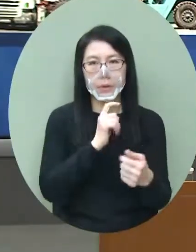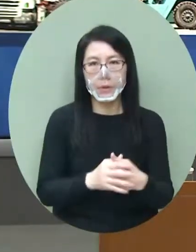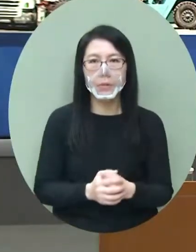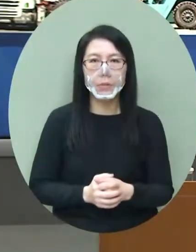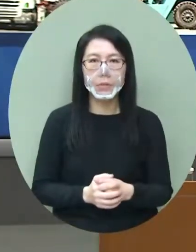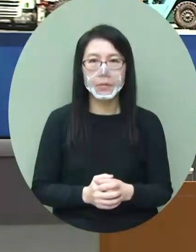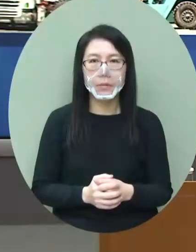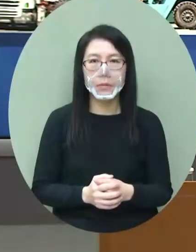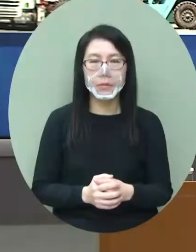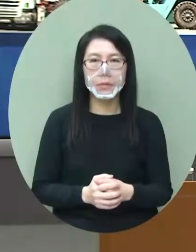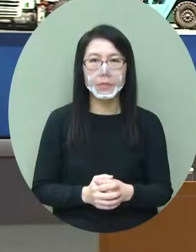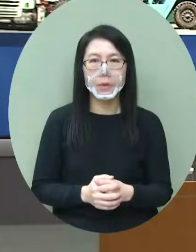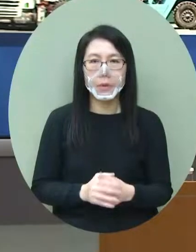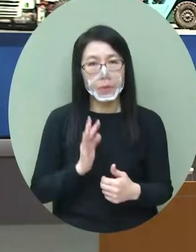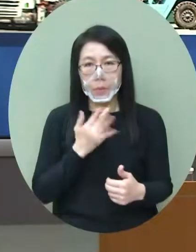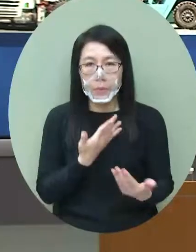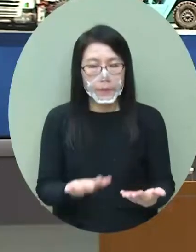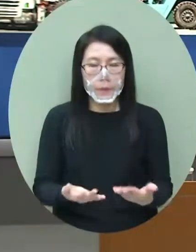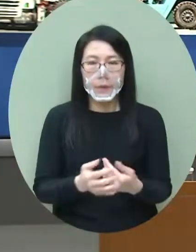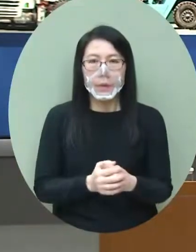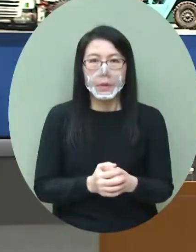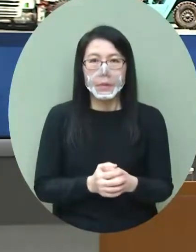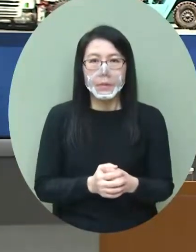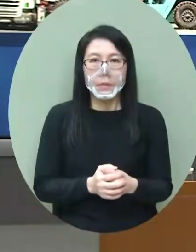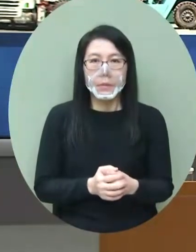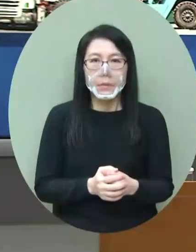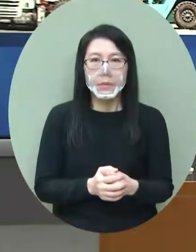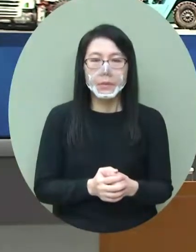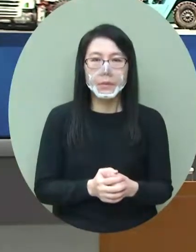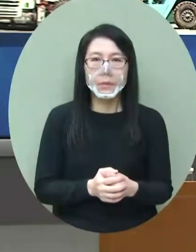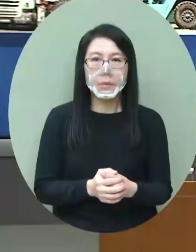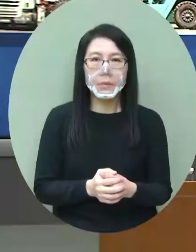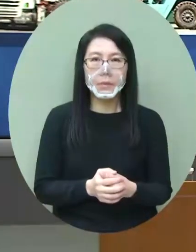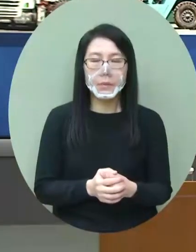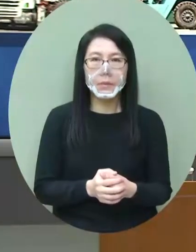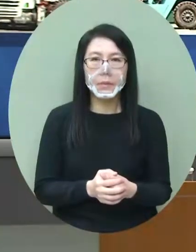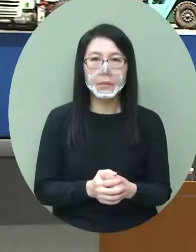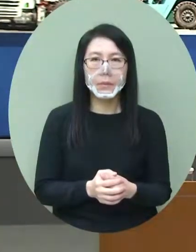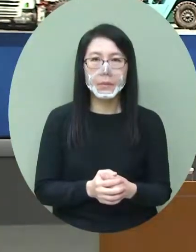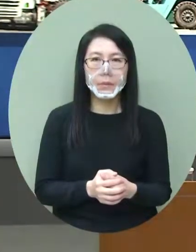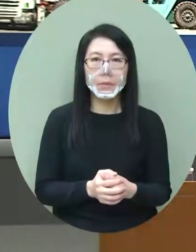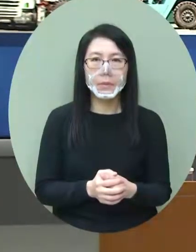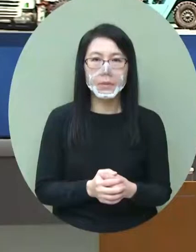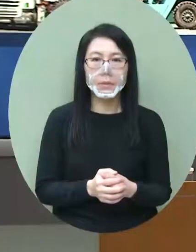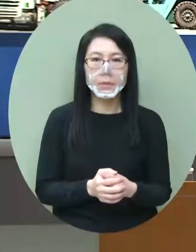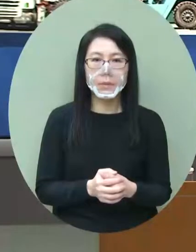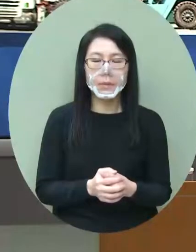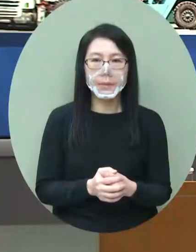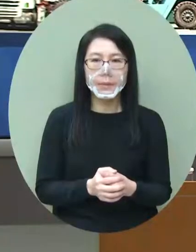我就不能够评论他所用的一个所用的形容的说